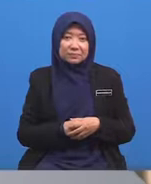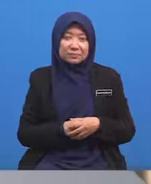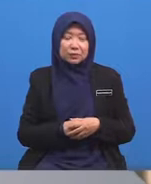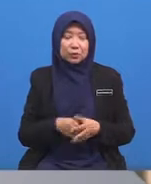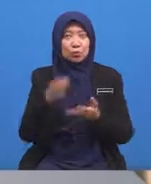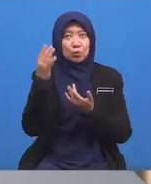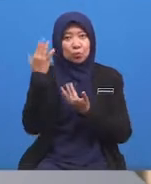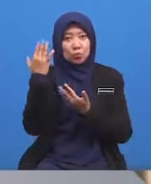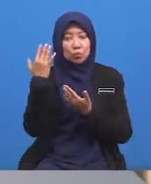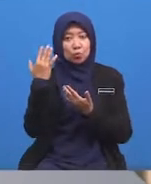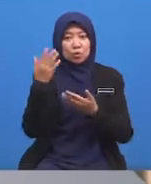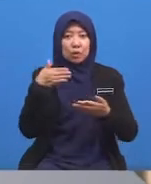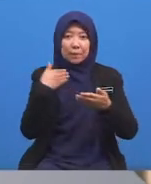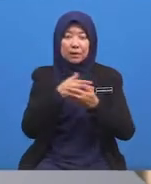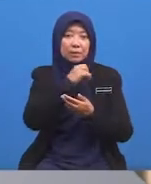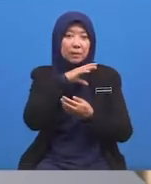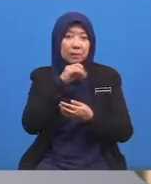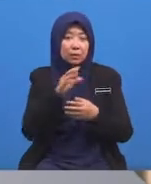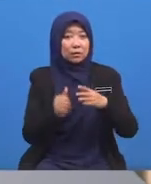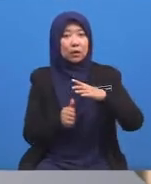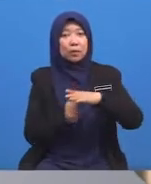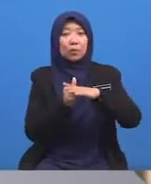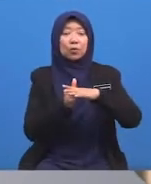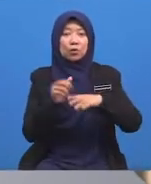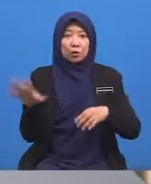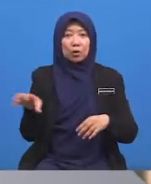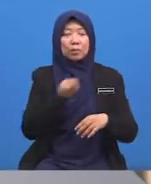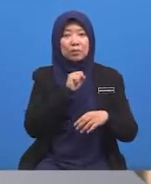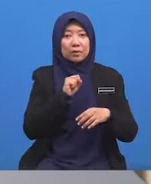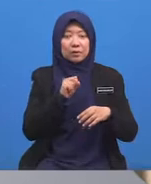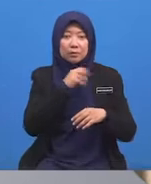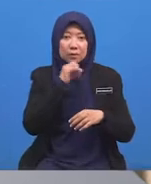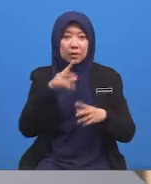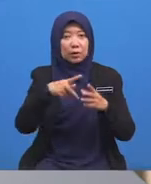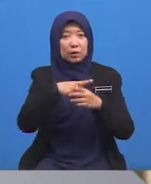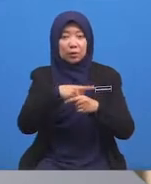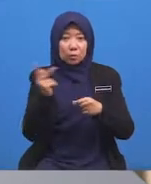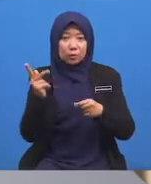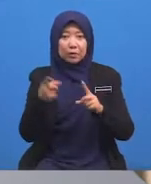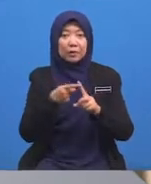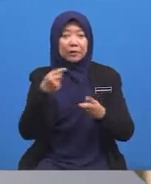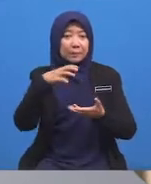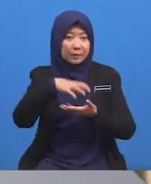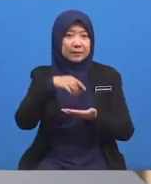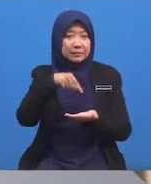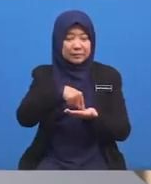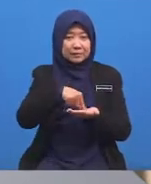Tunggu sampah itu terapung dan sauk sampah-sampah itu keluar dari bekas ini.